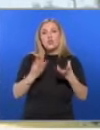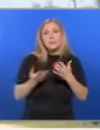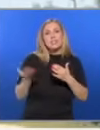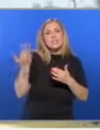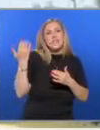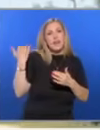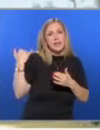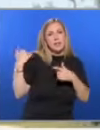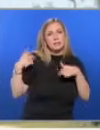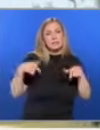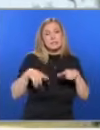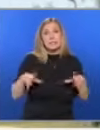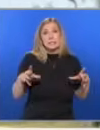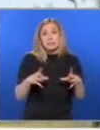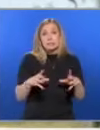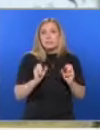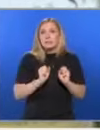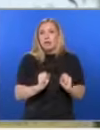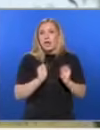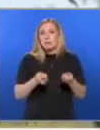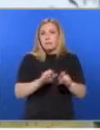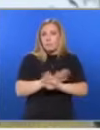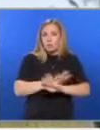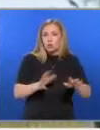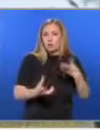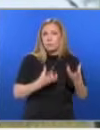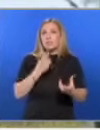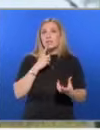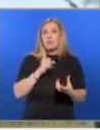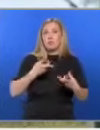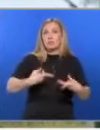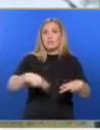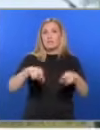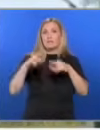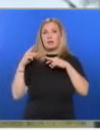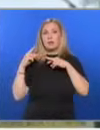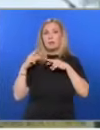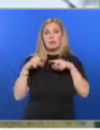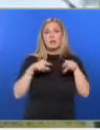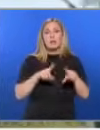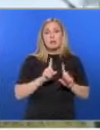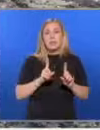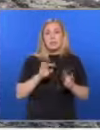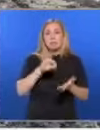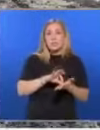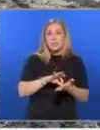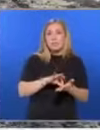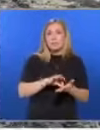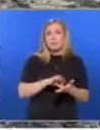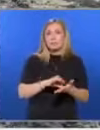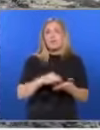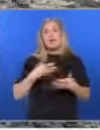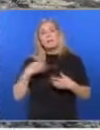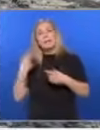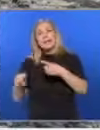Боровата гора и оставаме затворени там. И чакахме да приключи пожара, за да може да се върнем, тъй като всичко гореше там. Там не може да се стои. Има